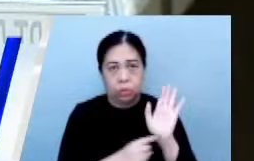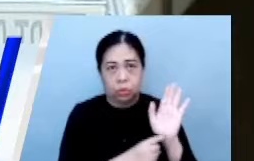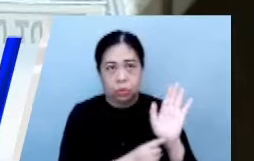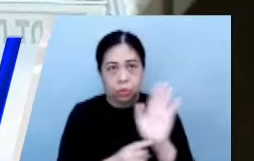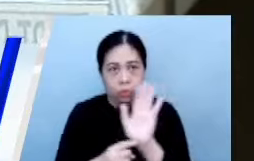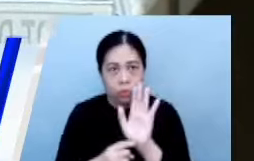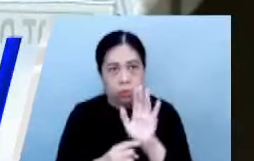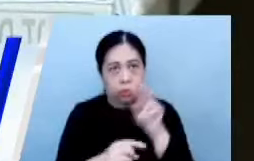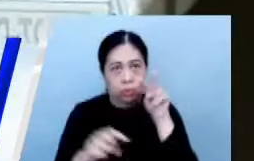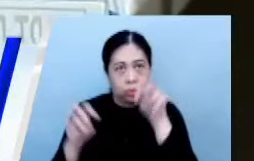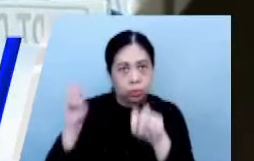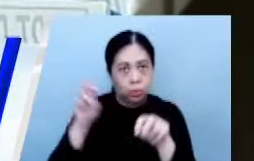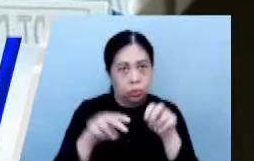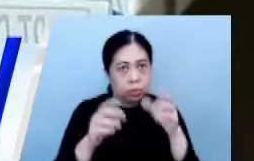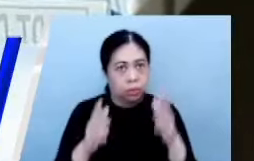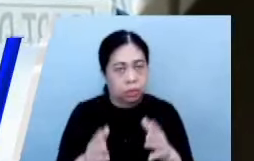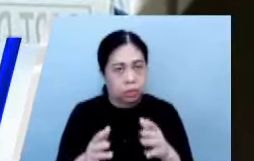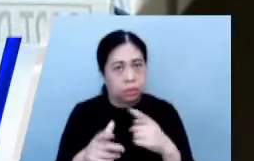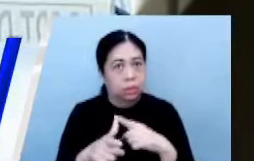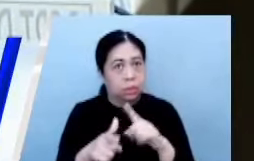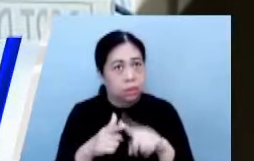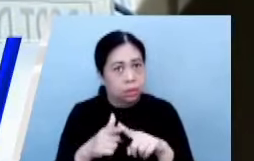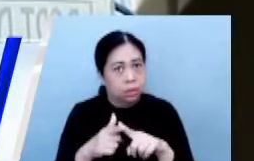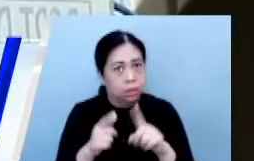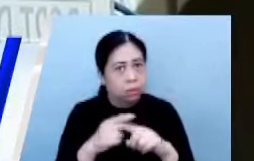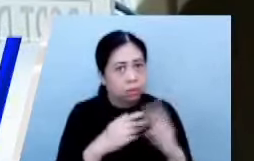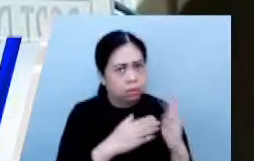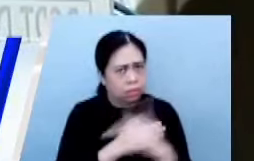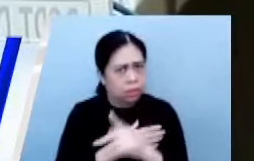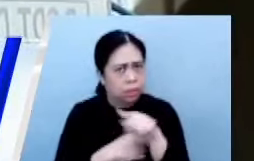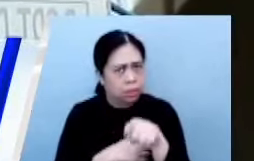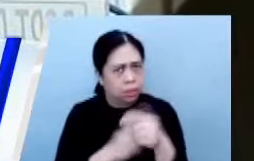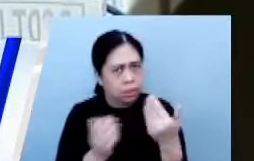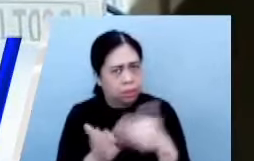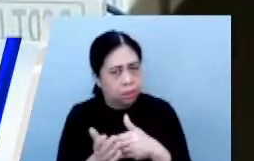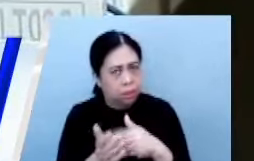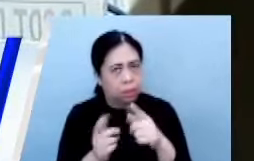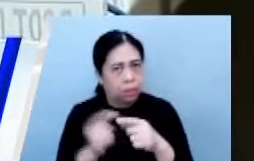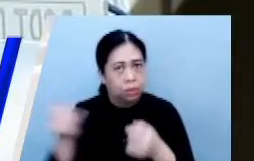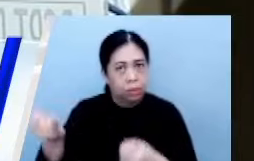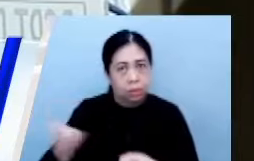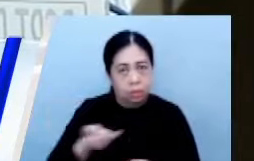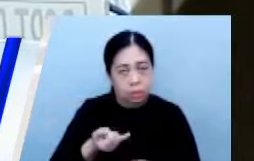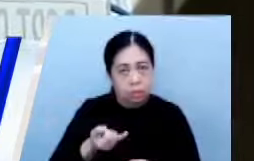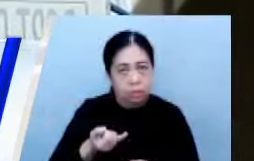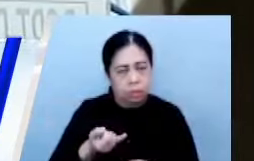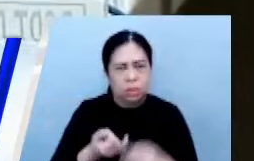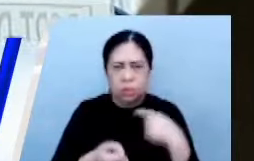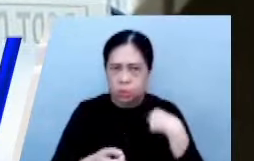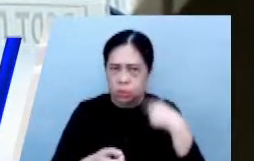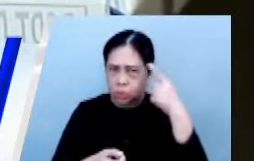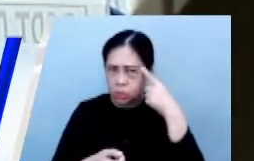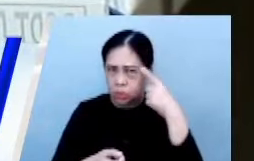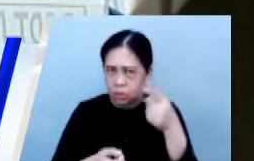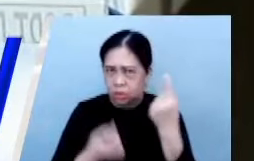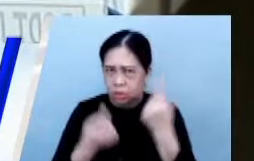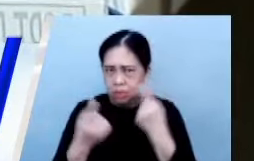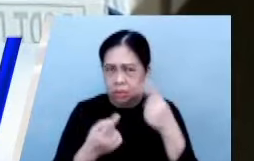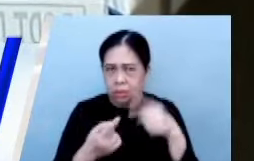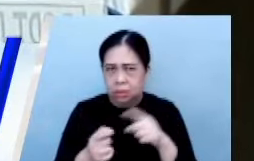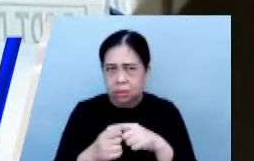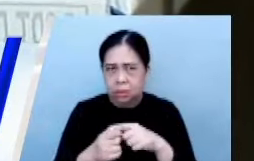witnesses. Then, bumalik uli kayo para imbitahan. Tingin mo ba may kukonsider ito na hot